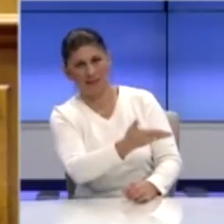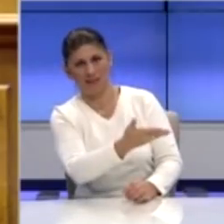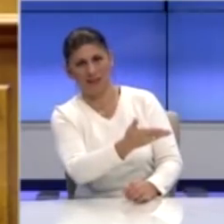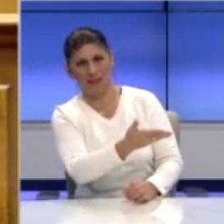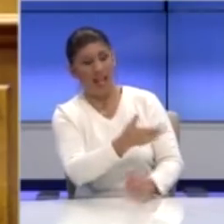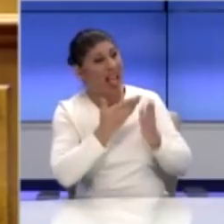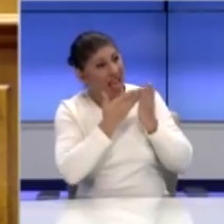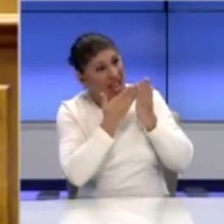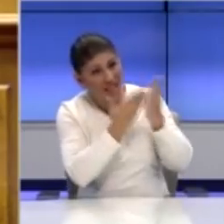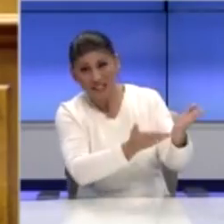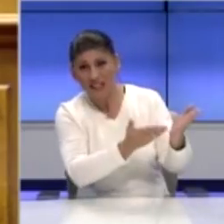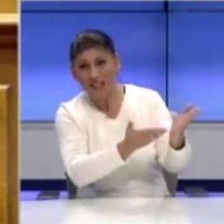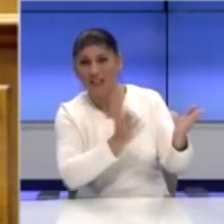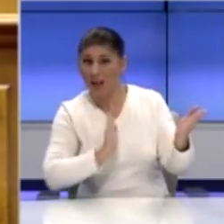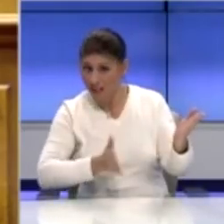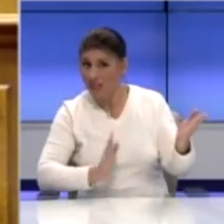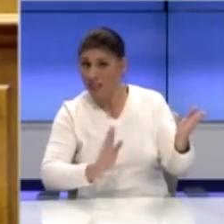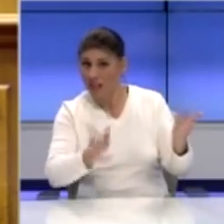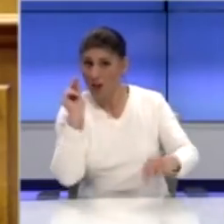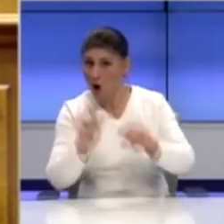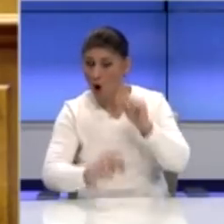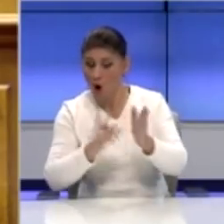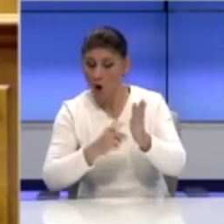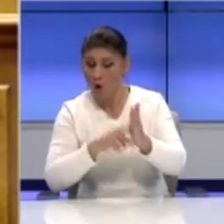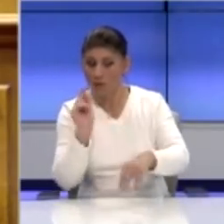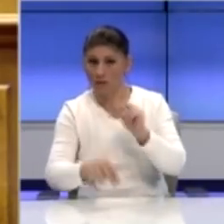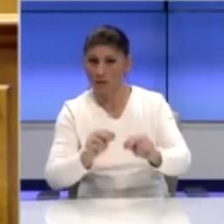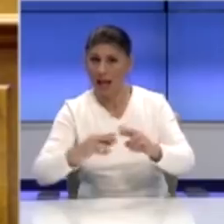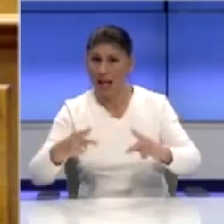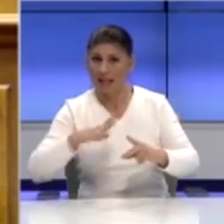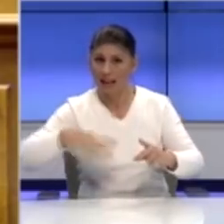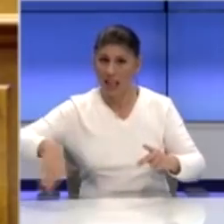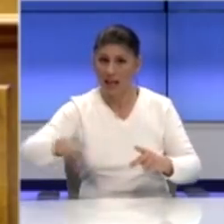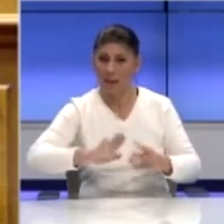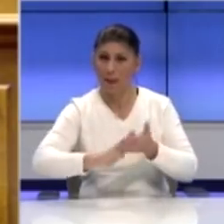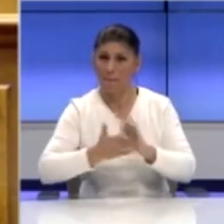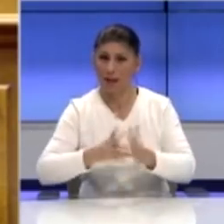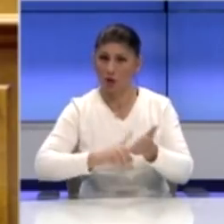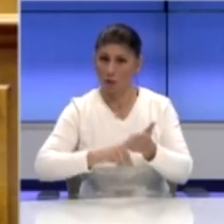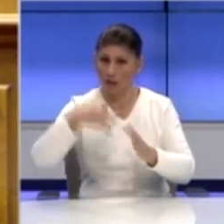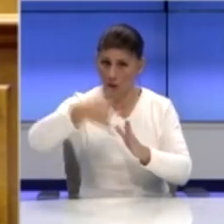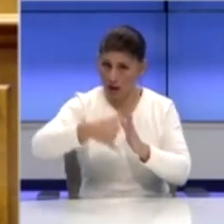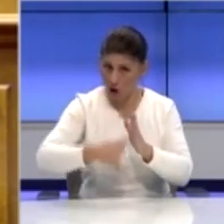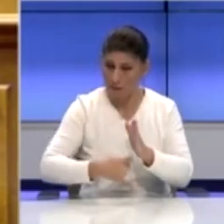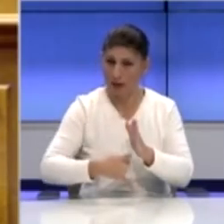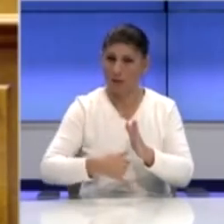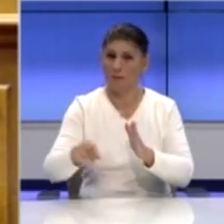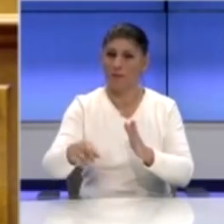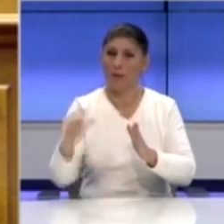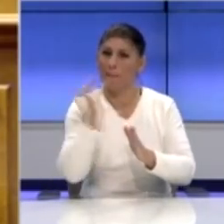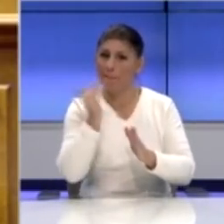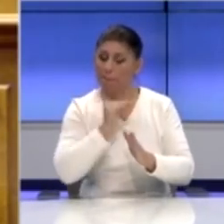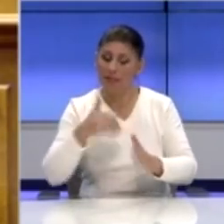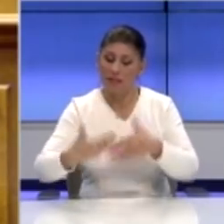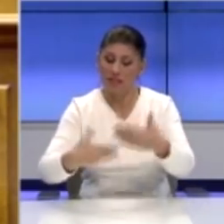εσείς θα συνεχίσετε να νομοθετείτε ανενόχλητοι, αντιλαϊκά, με πράξεις νομοθετικού περιεχομένου, με